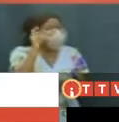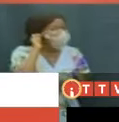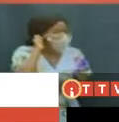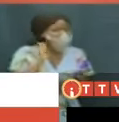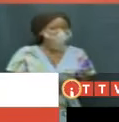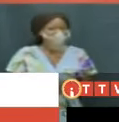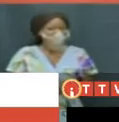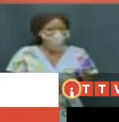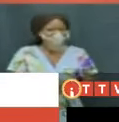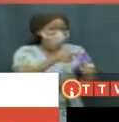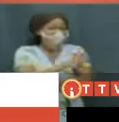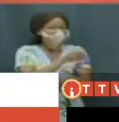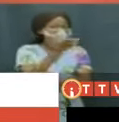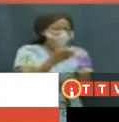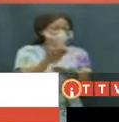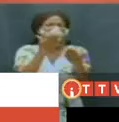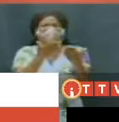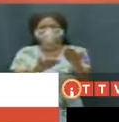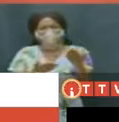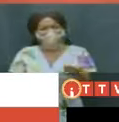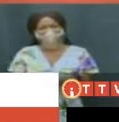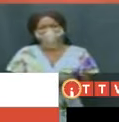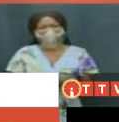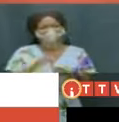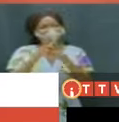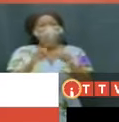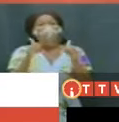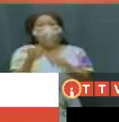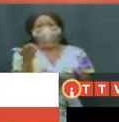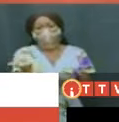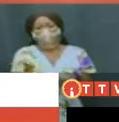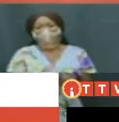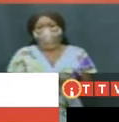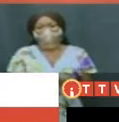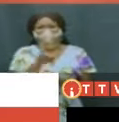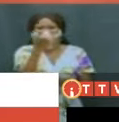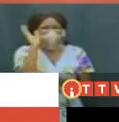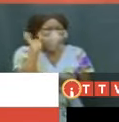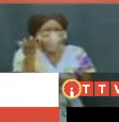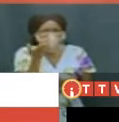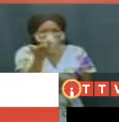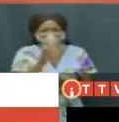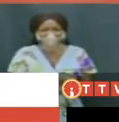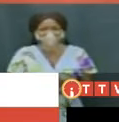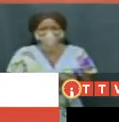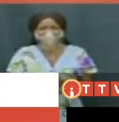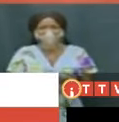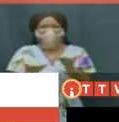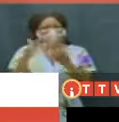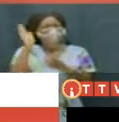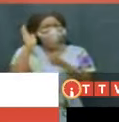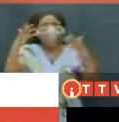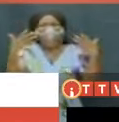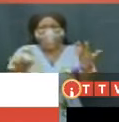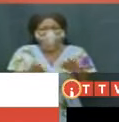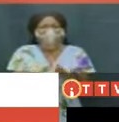moti-moti. Koma ubwino wake ndionena kuti katemerayu kainu mamva zoti bwanji, kamamva zoti bwanji, katemera uyu ndionena